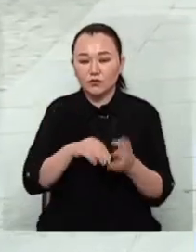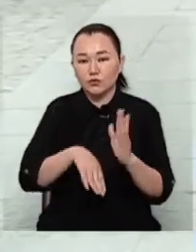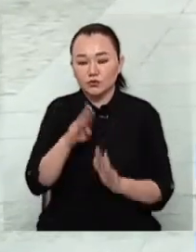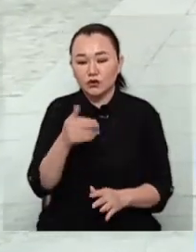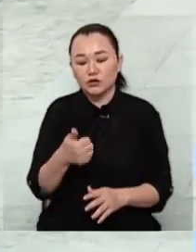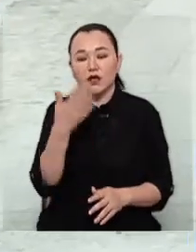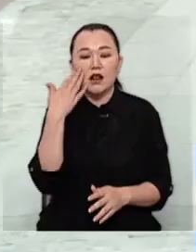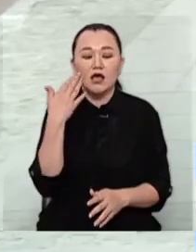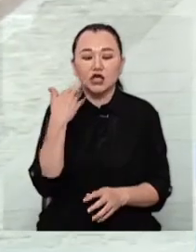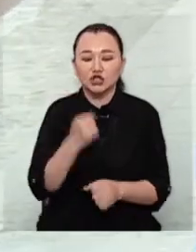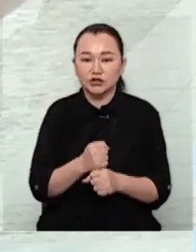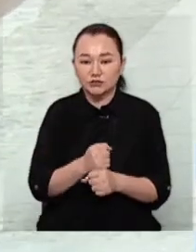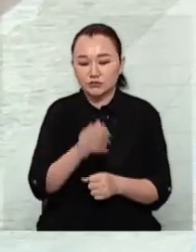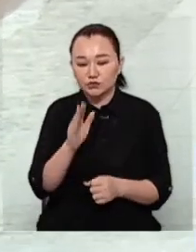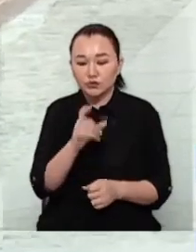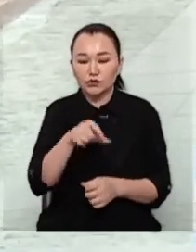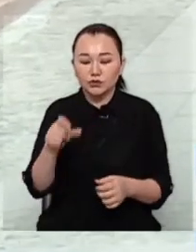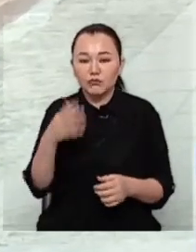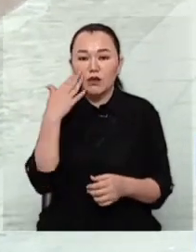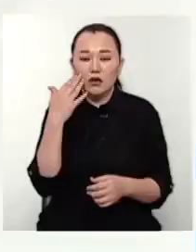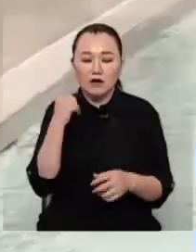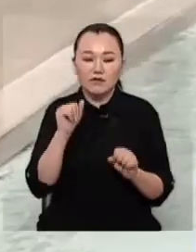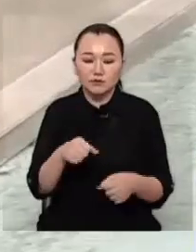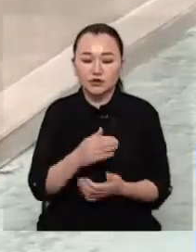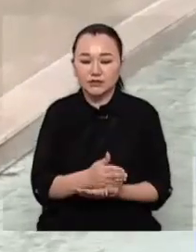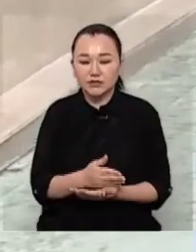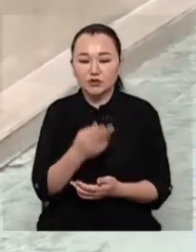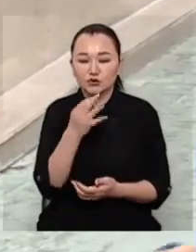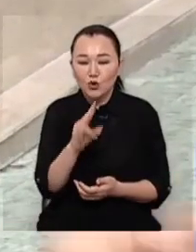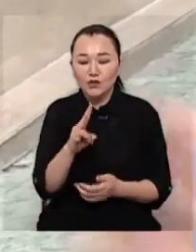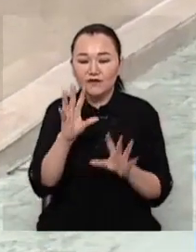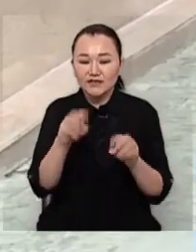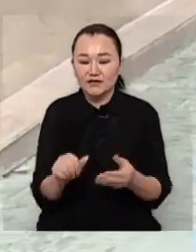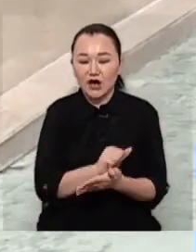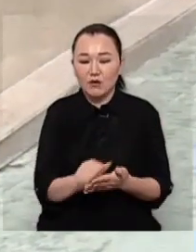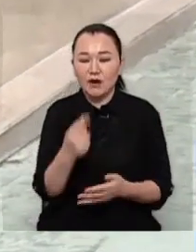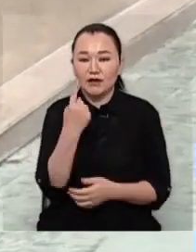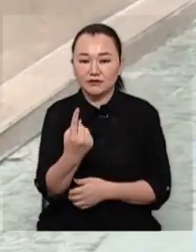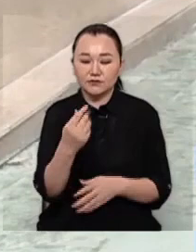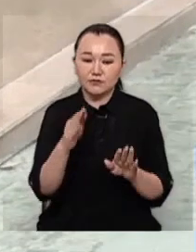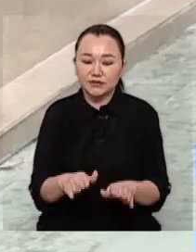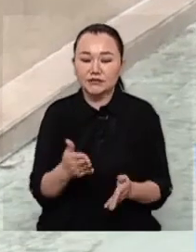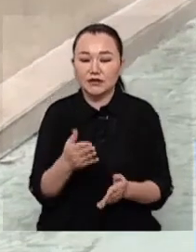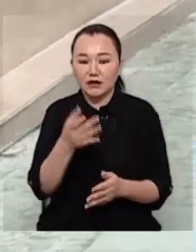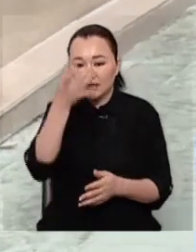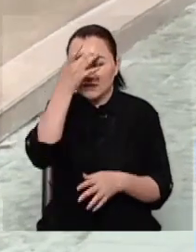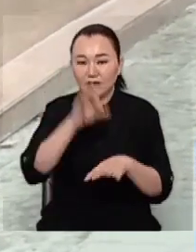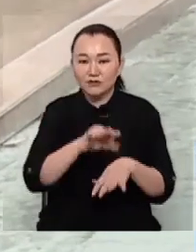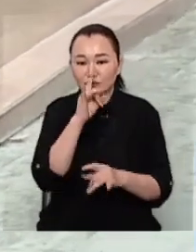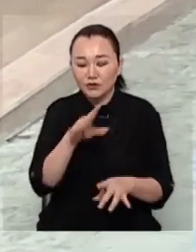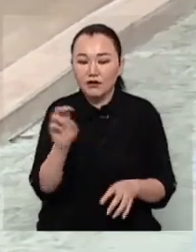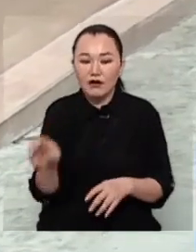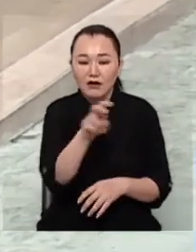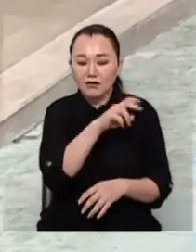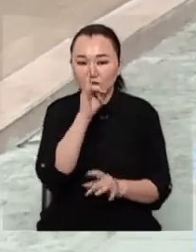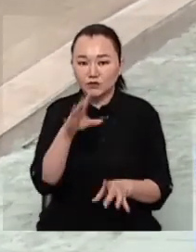ғой. Жеңілдетілген адамдарға жеңілдетілген возможность. Сон барлық құжаттың біріккен жері идаштай бағана әр жерге